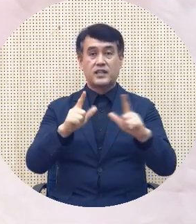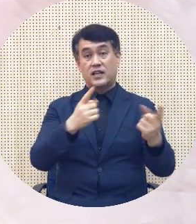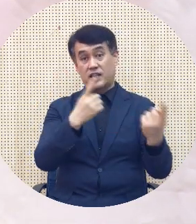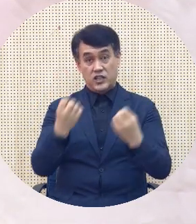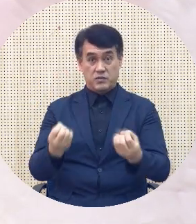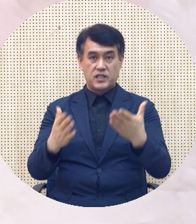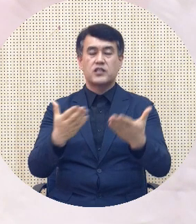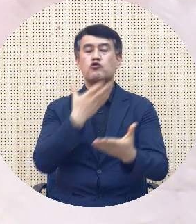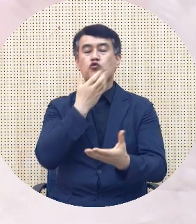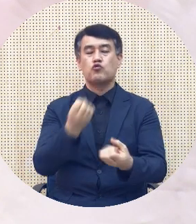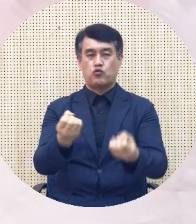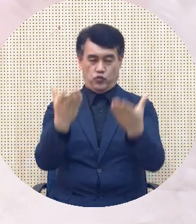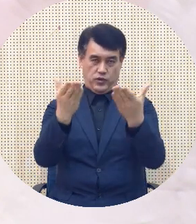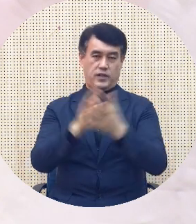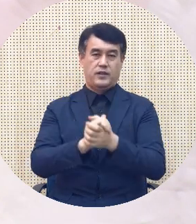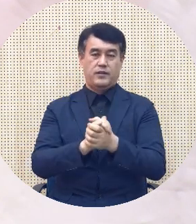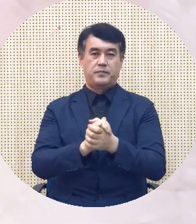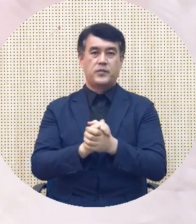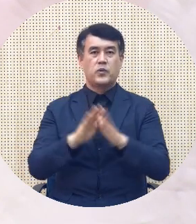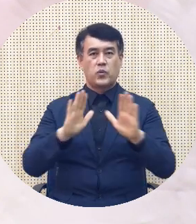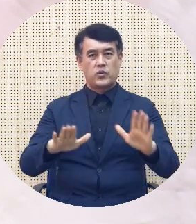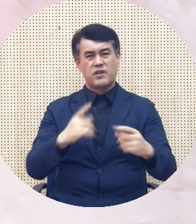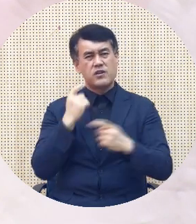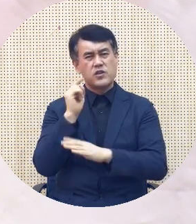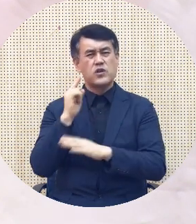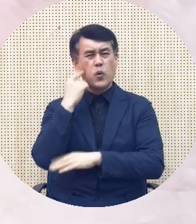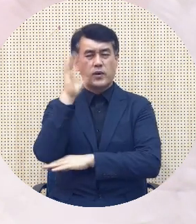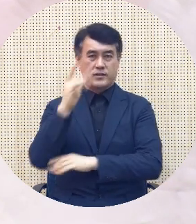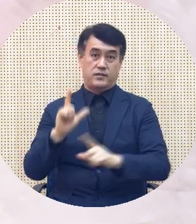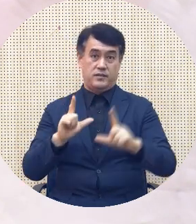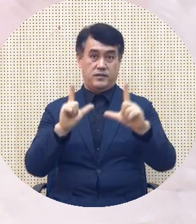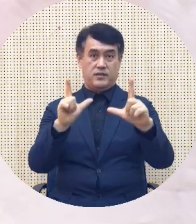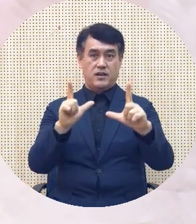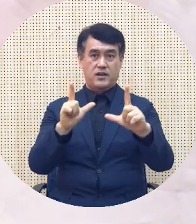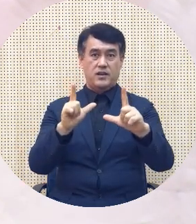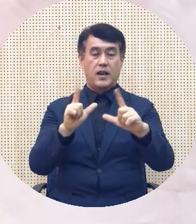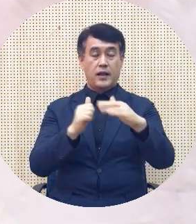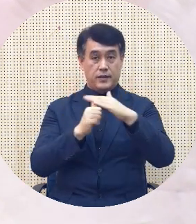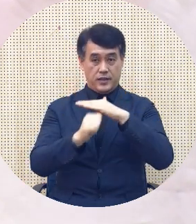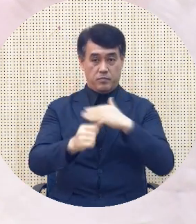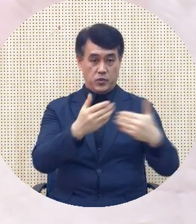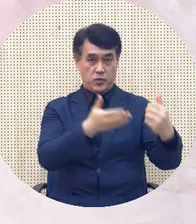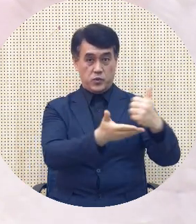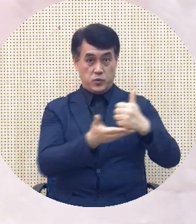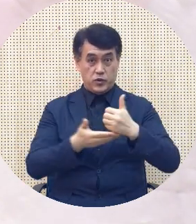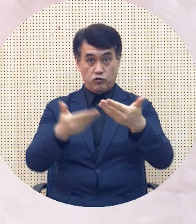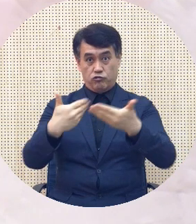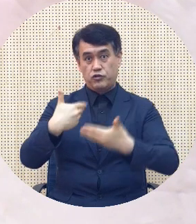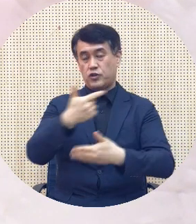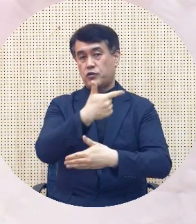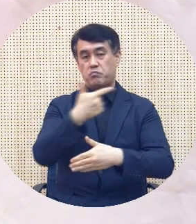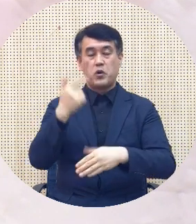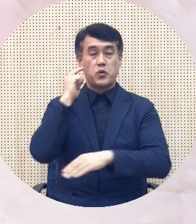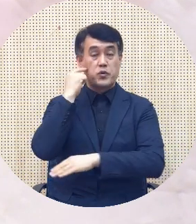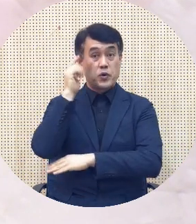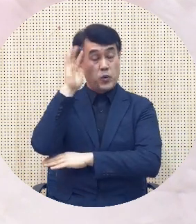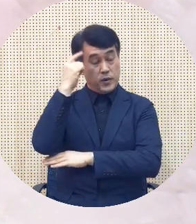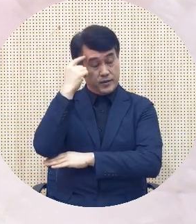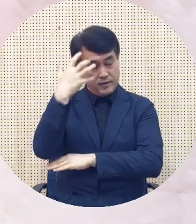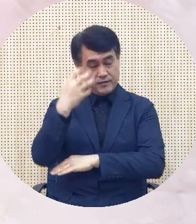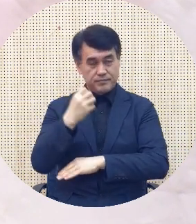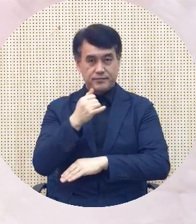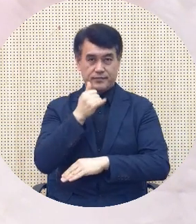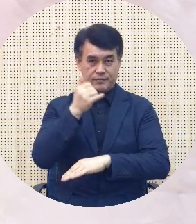진심으로 축하합니다. 오늘 이 영광스러운 자리에 당사자 대표로 초대해 주셔서 매우 영광스럽게